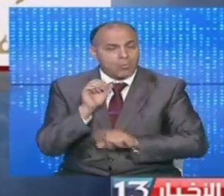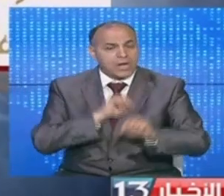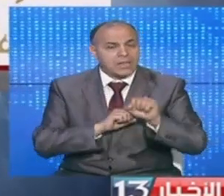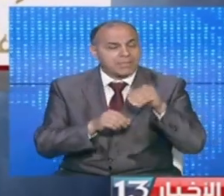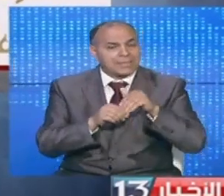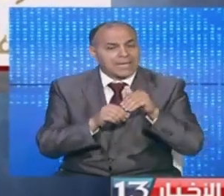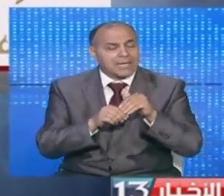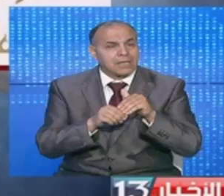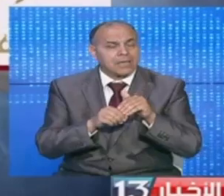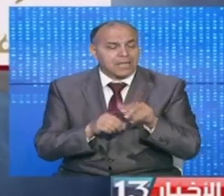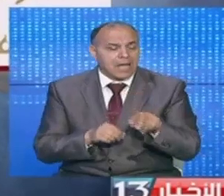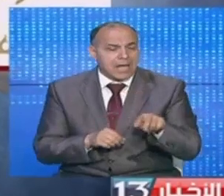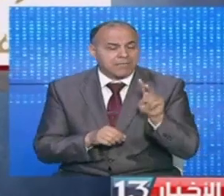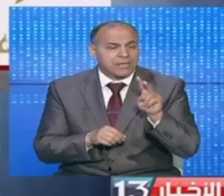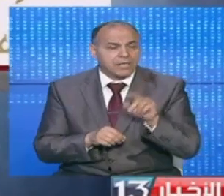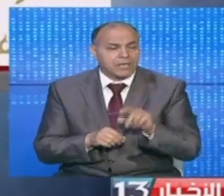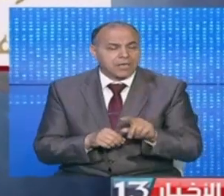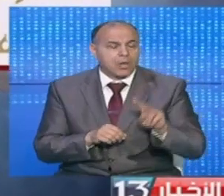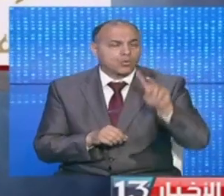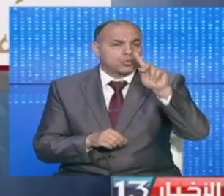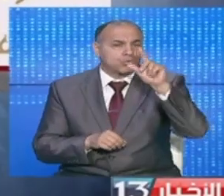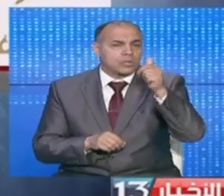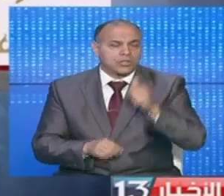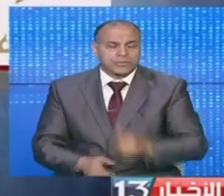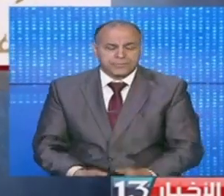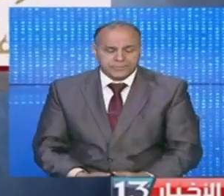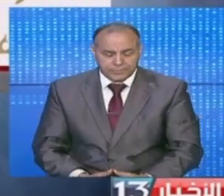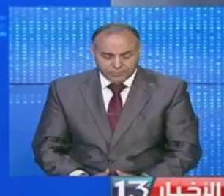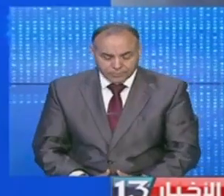له لسنة 2016.